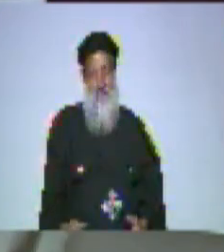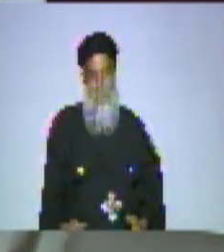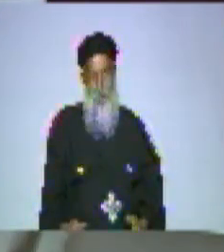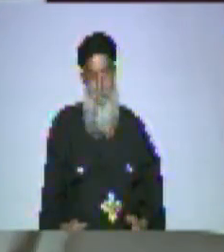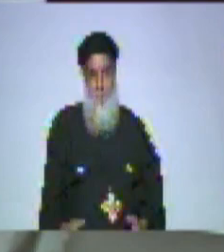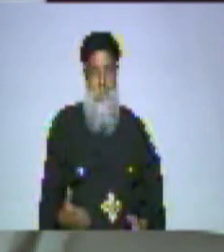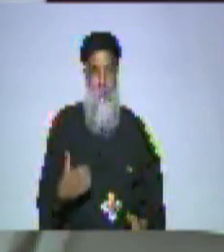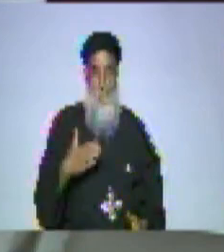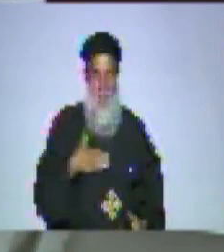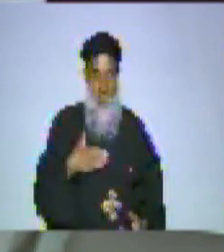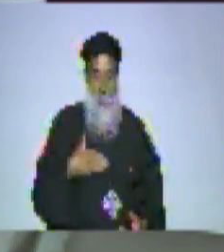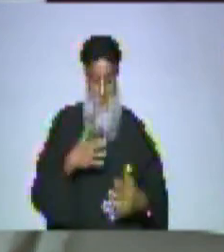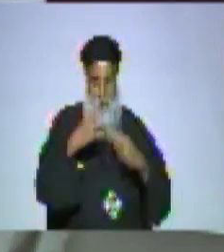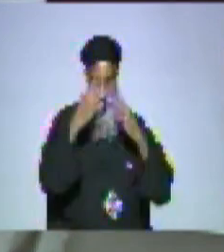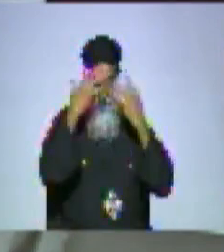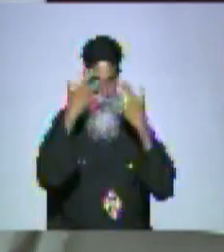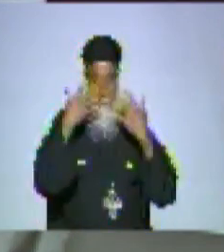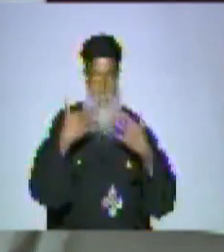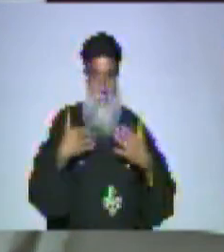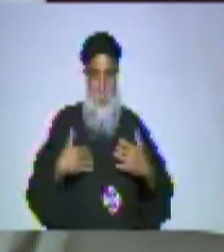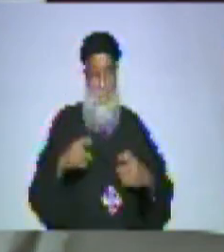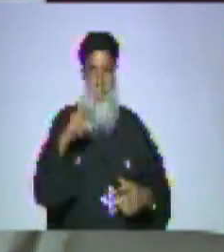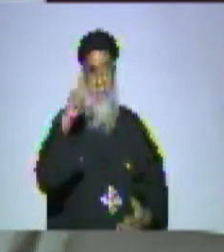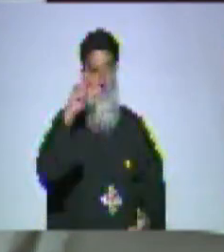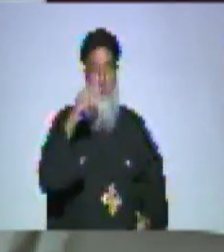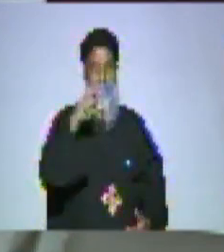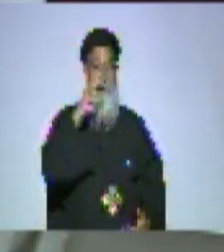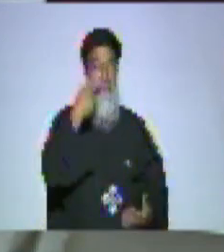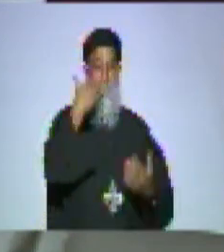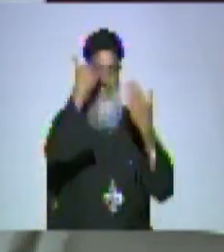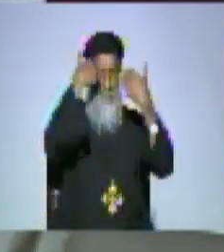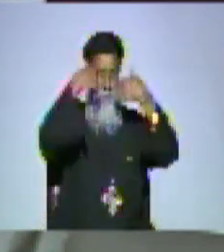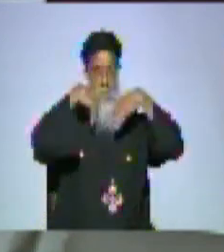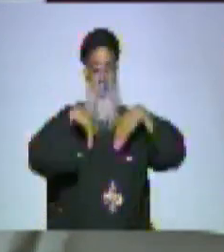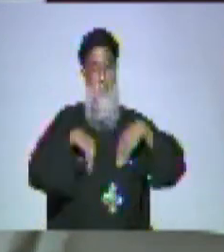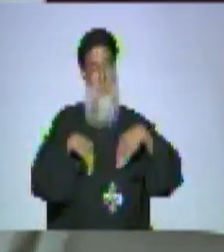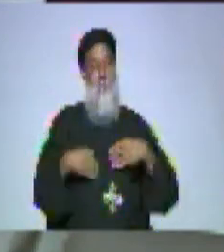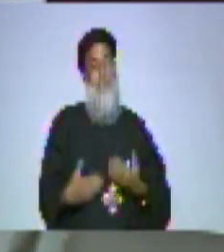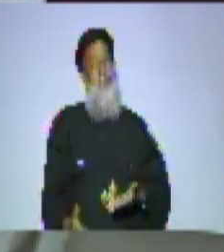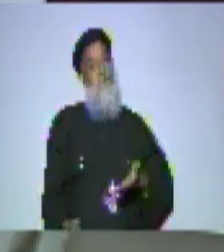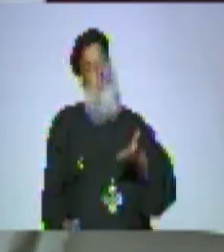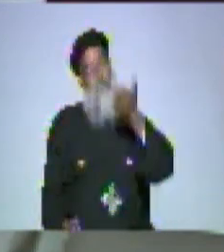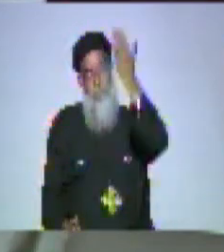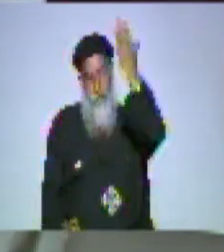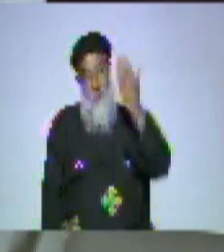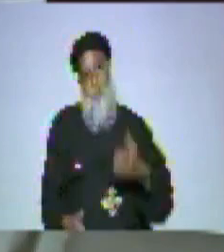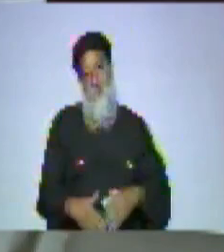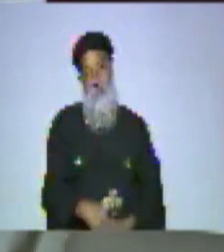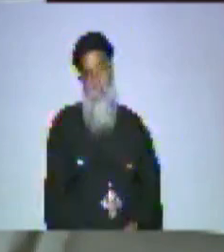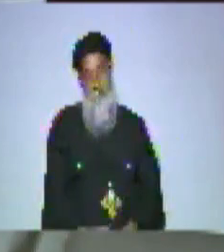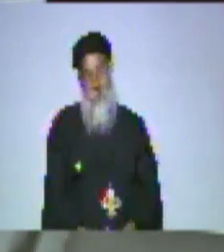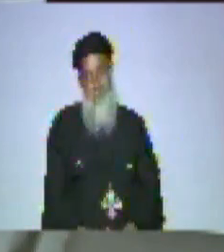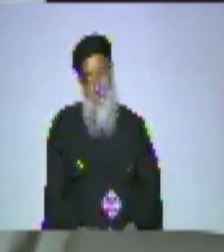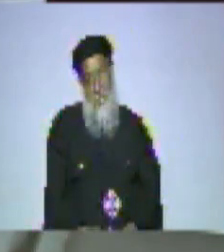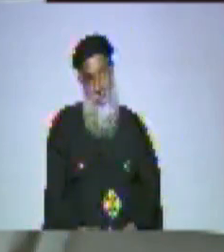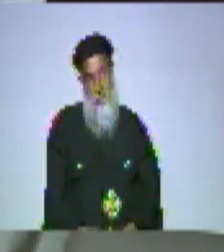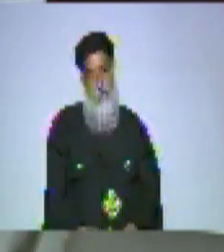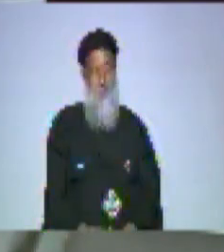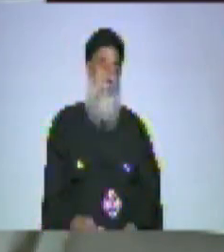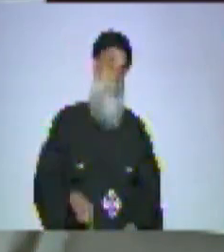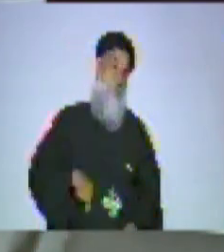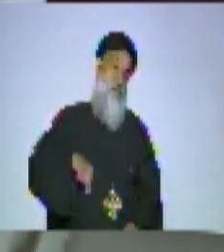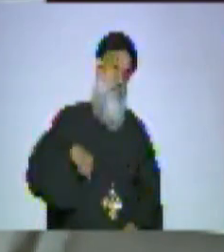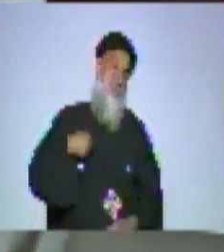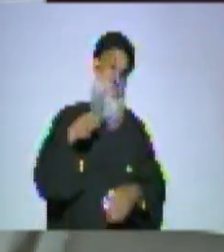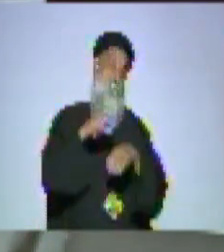الميه في الدم نسبه عاليه جدا 90% مثلا الميه دي حياه